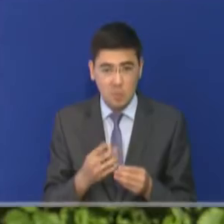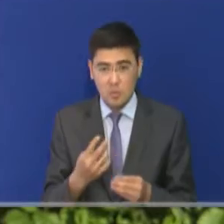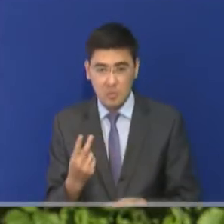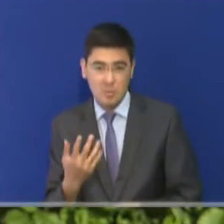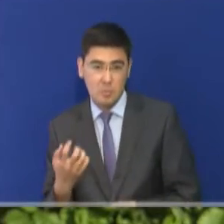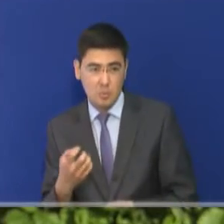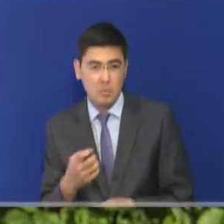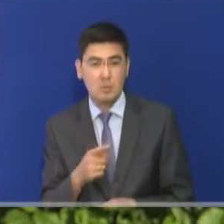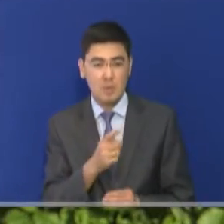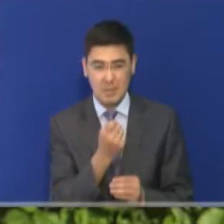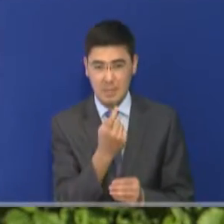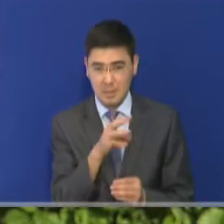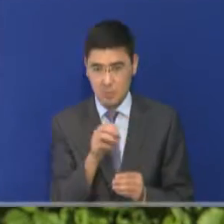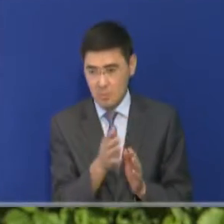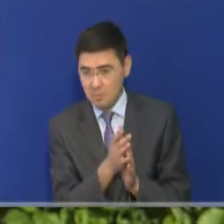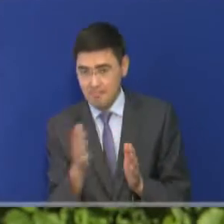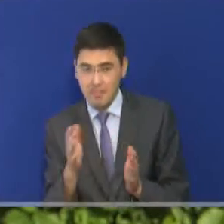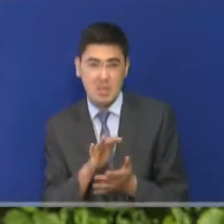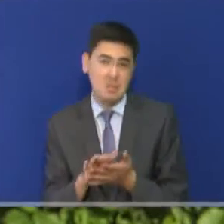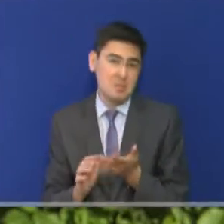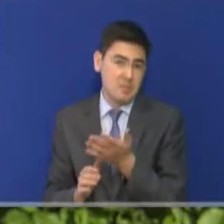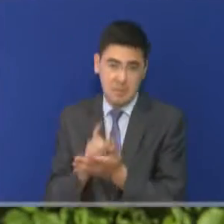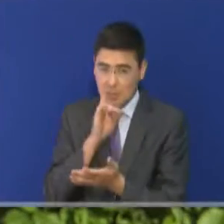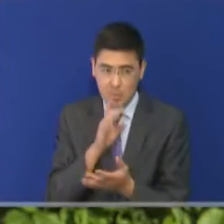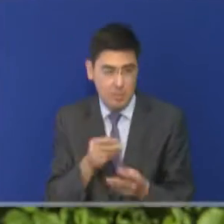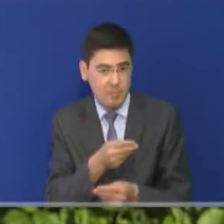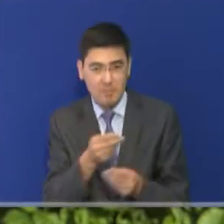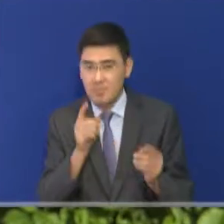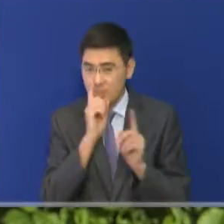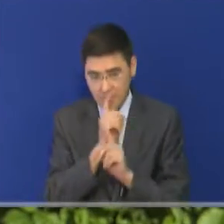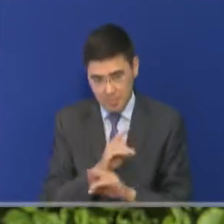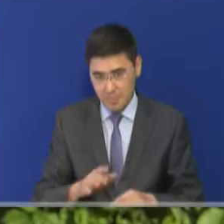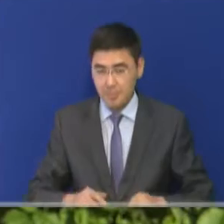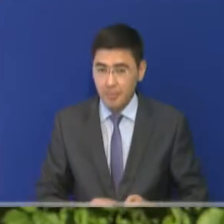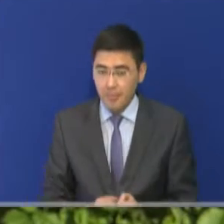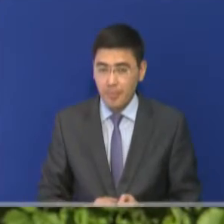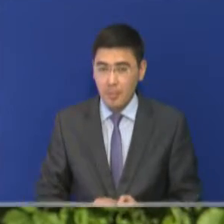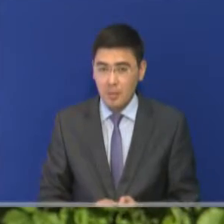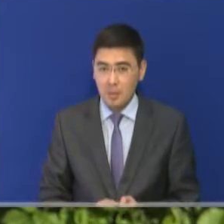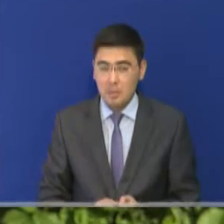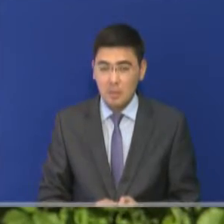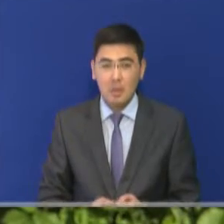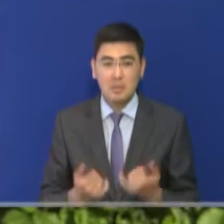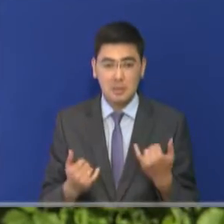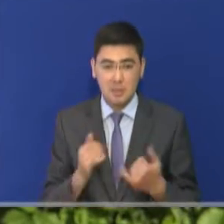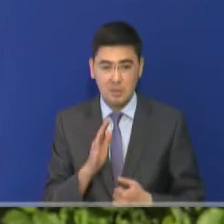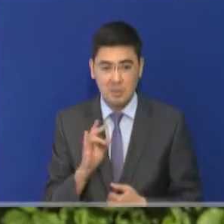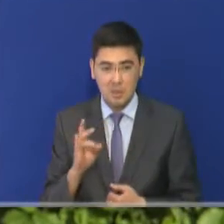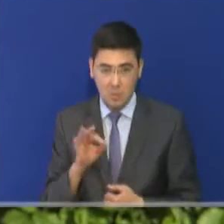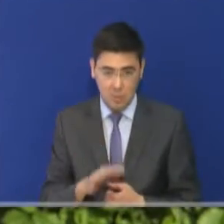прекращаются. Но вы знаете, что в ряде регионов, в том числе в Восточно-Казахстанской области, карантинные меры